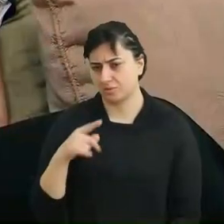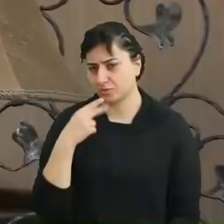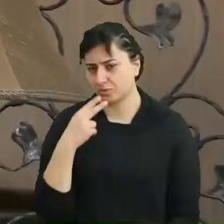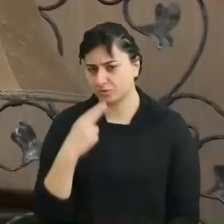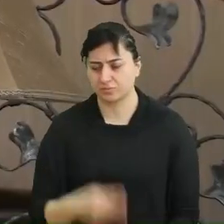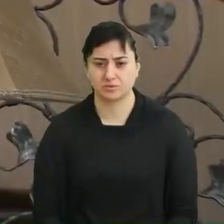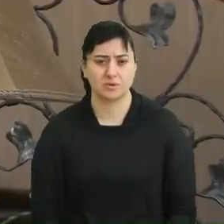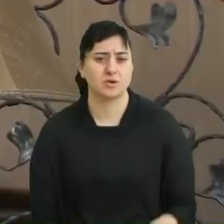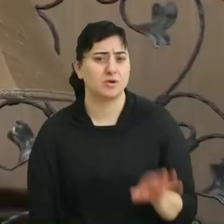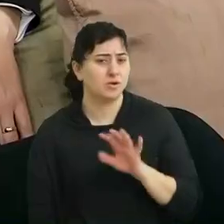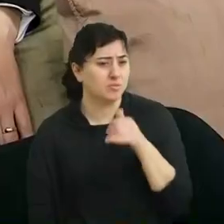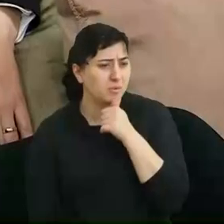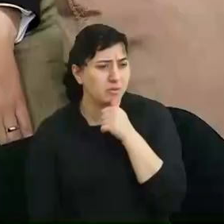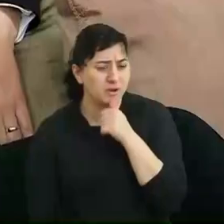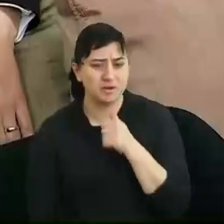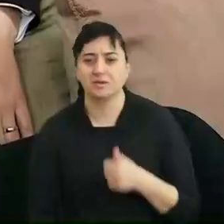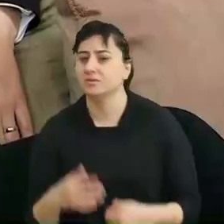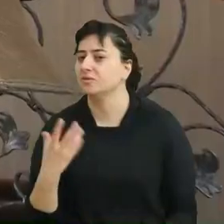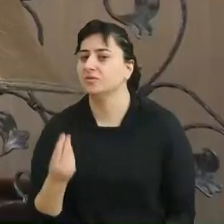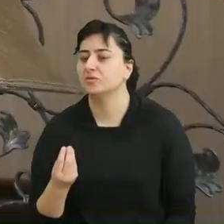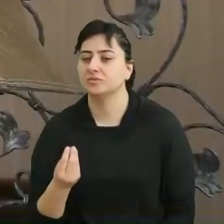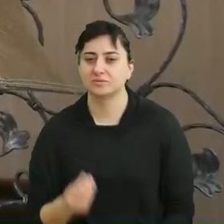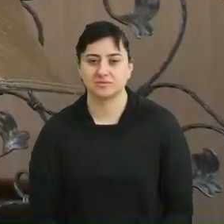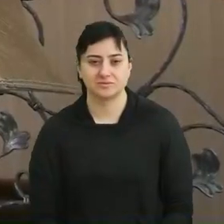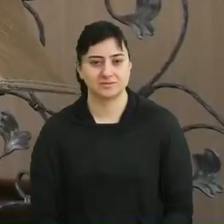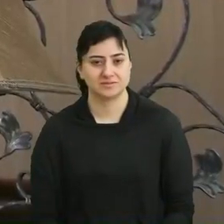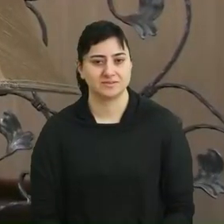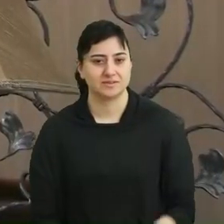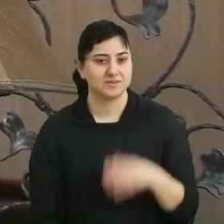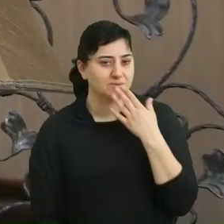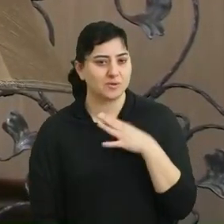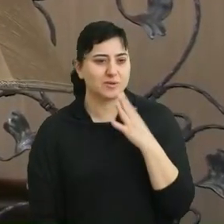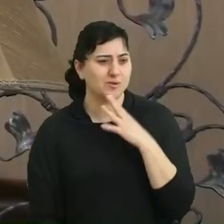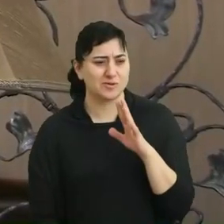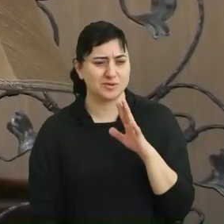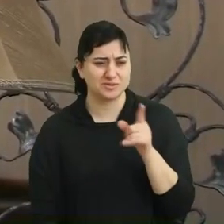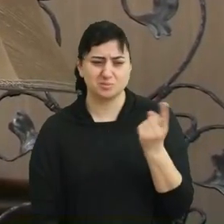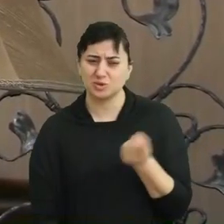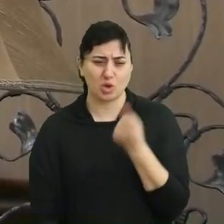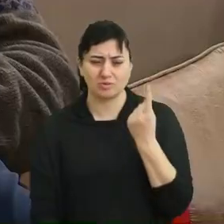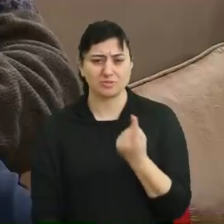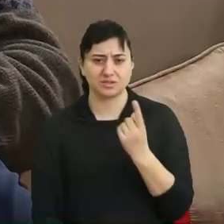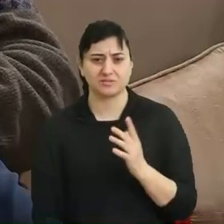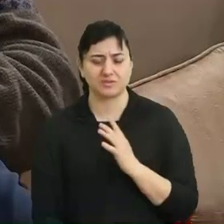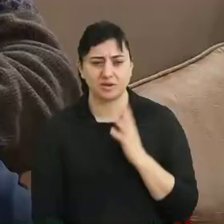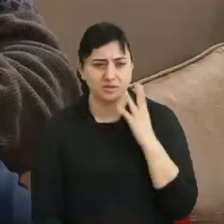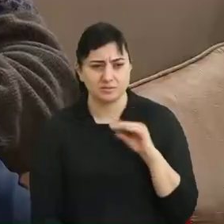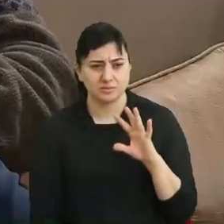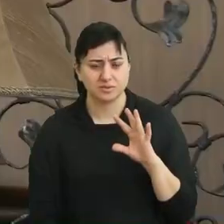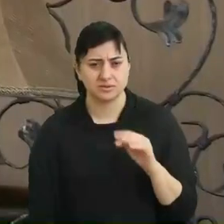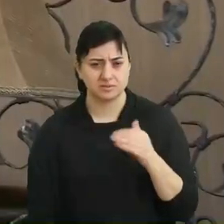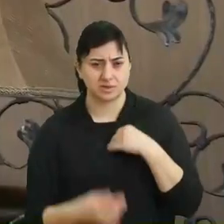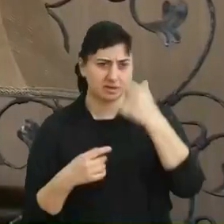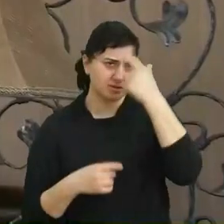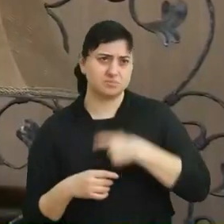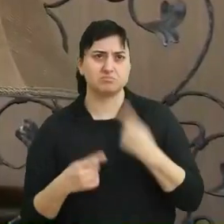Uşa. Baba. Efendim Uşa. Yok. Yok yok, sizde bir anormallik olamaz. Kesin